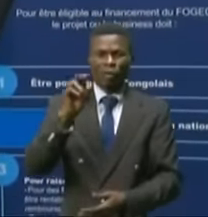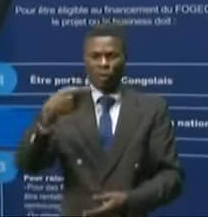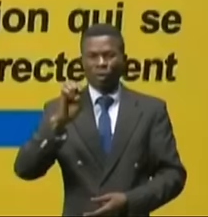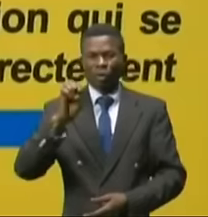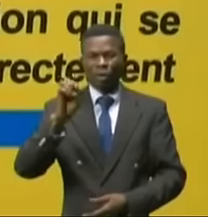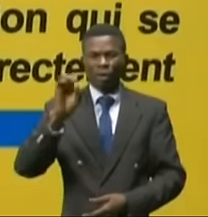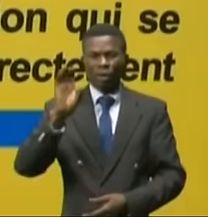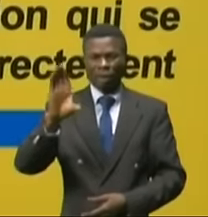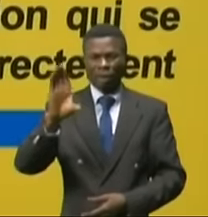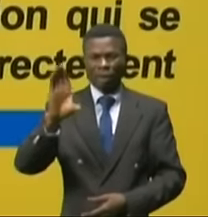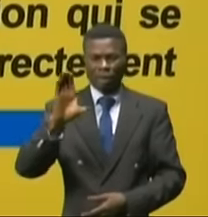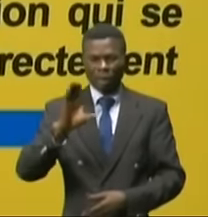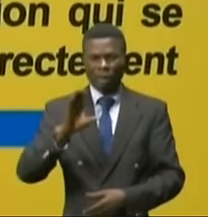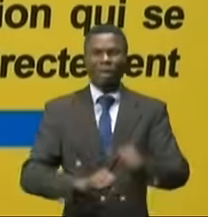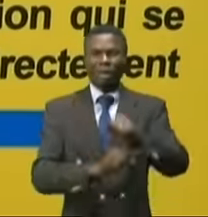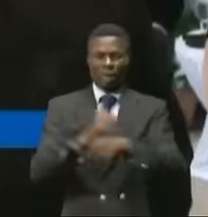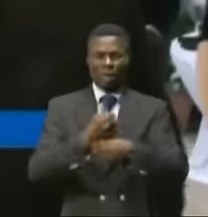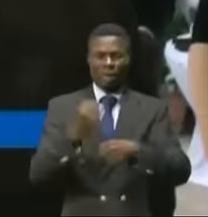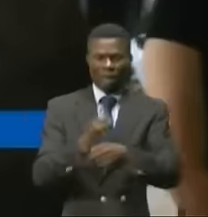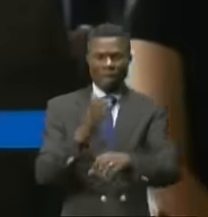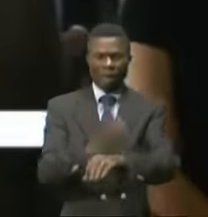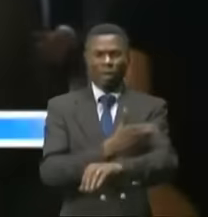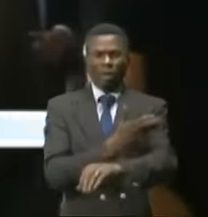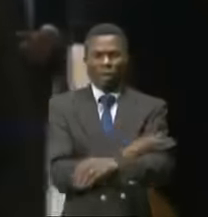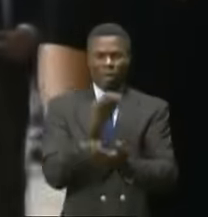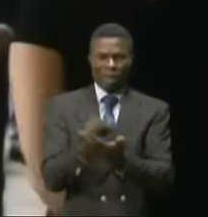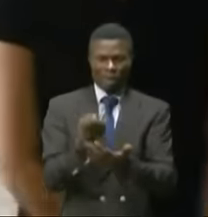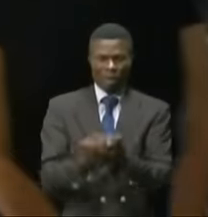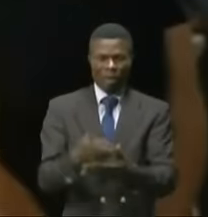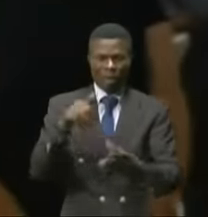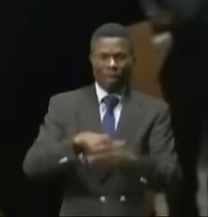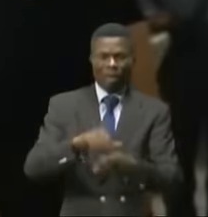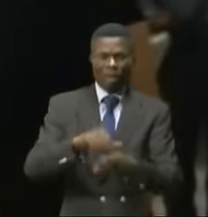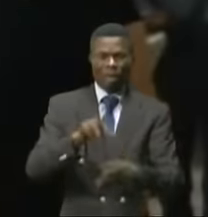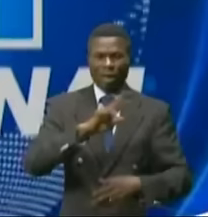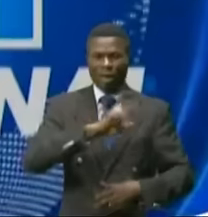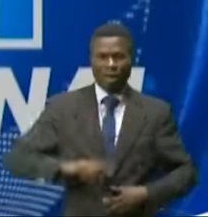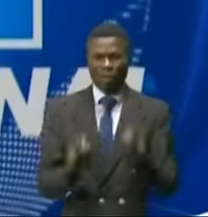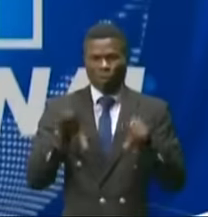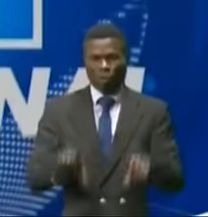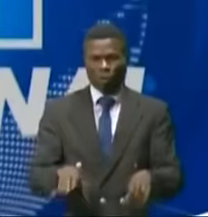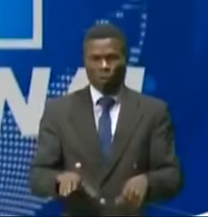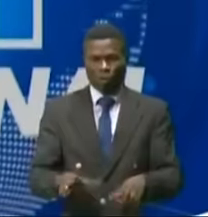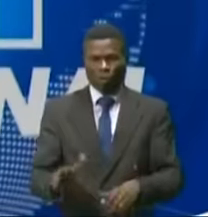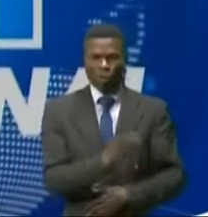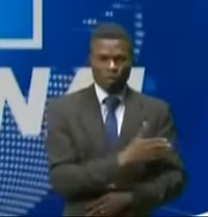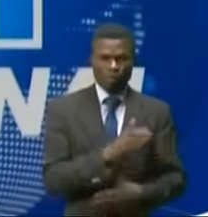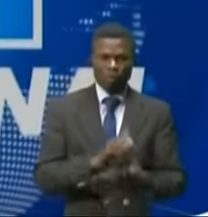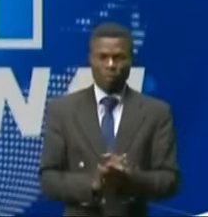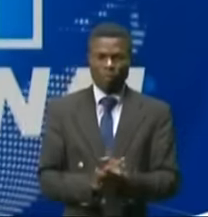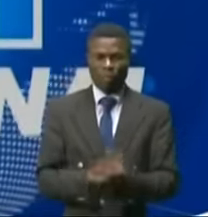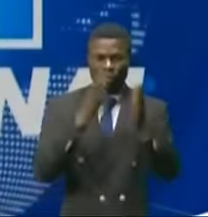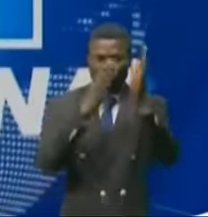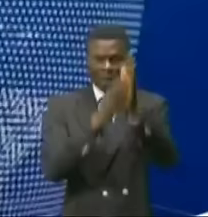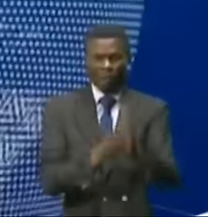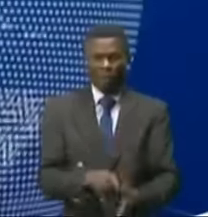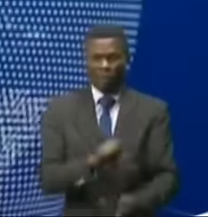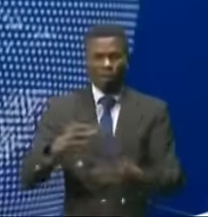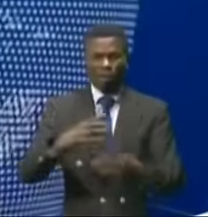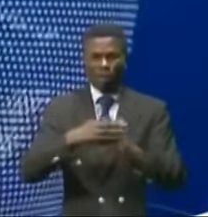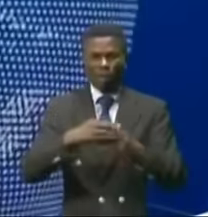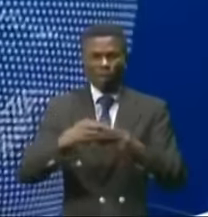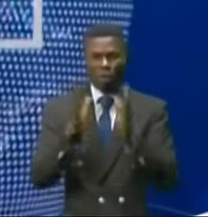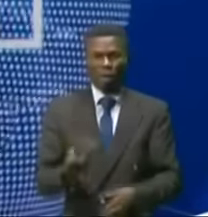ainsi l'entrepreneuriat de la comique en RDC. C'est près de 900 000 dollars